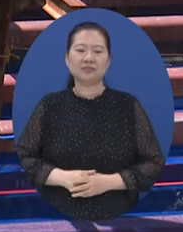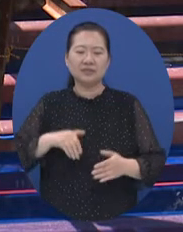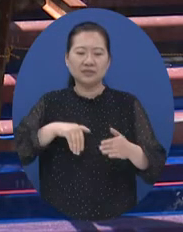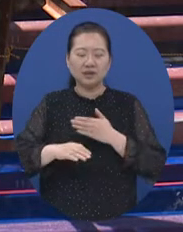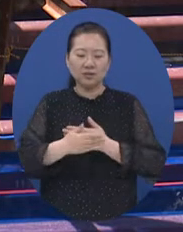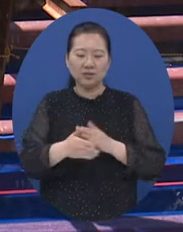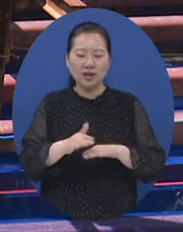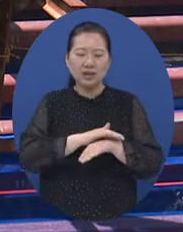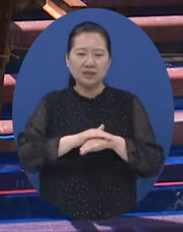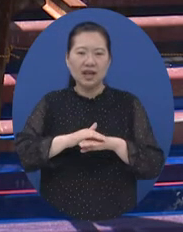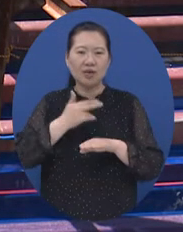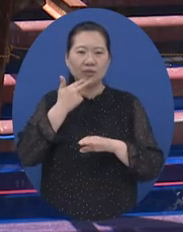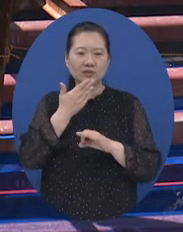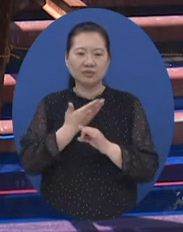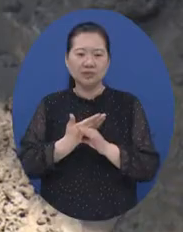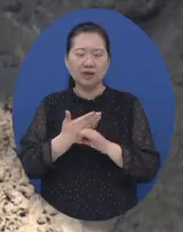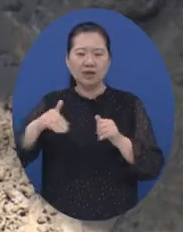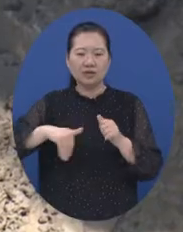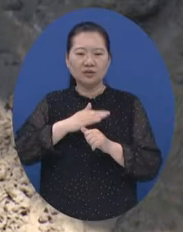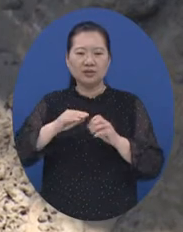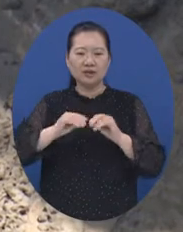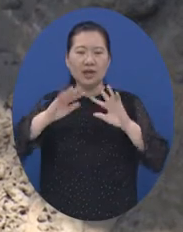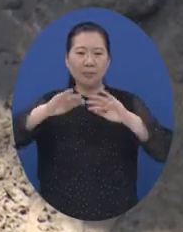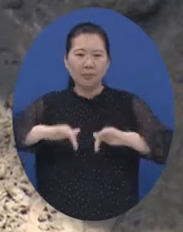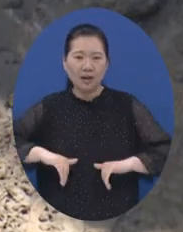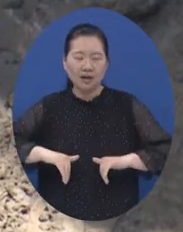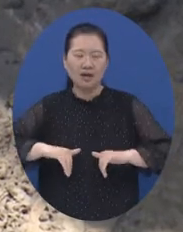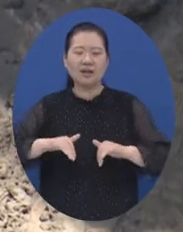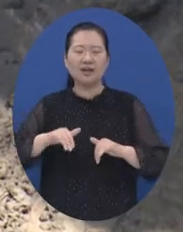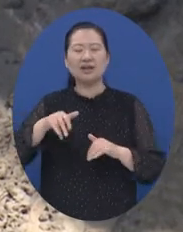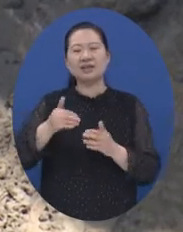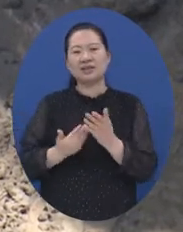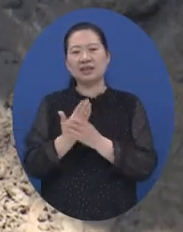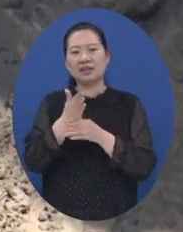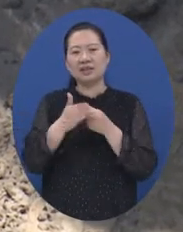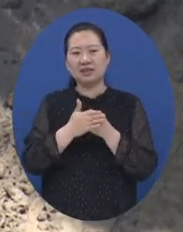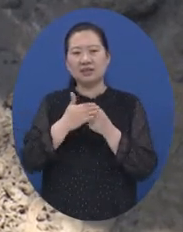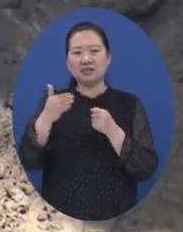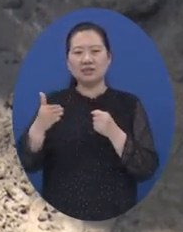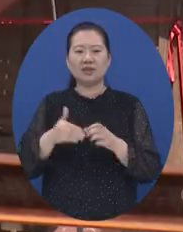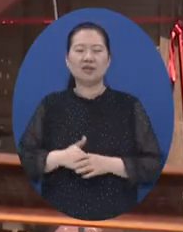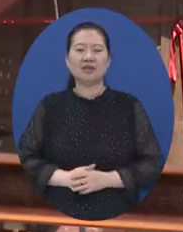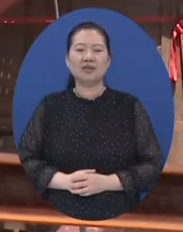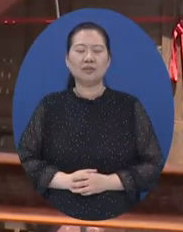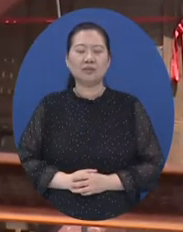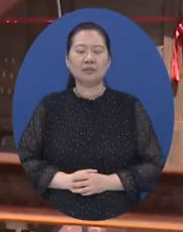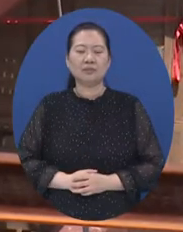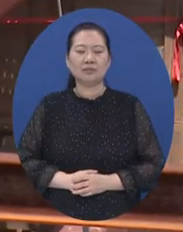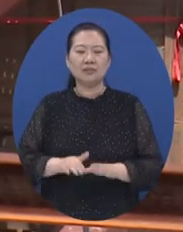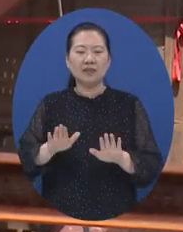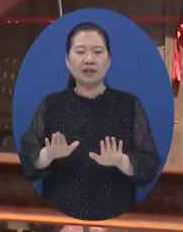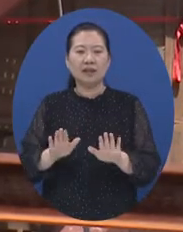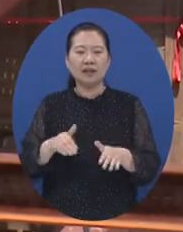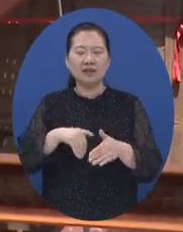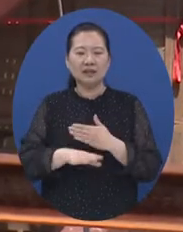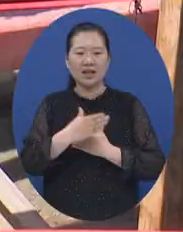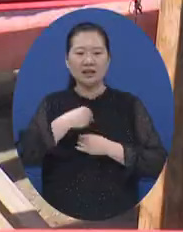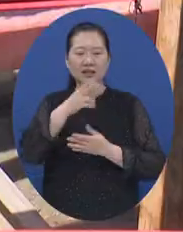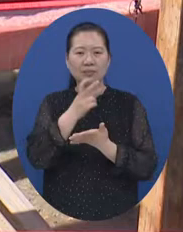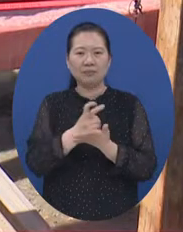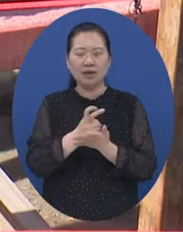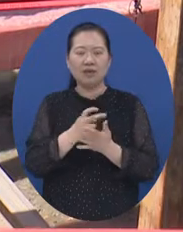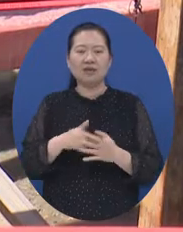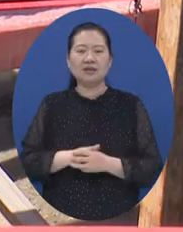공사를 제대로 하지 않으면 주변 땅이 꺼지는 싱크홀이 생길 수 있기 때문입니다. 현행 지하안전법에는